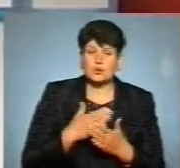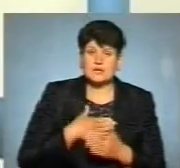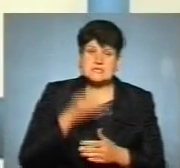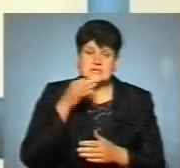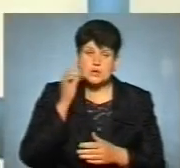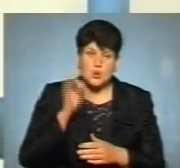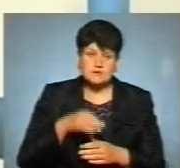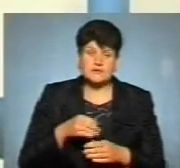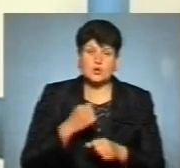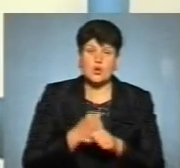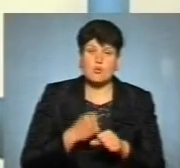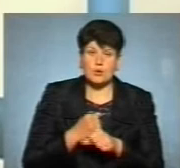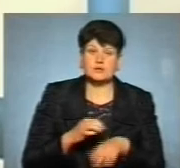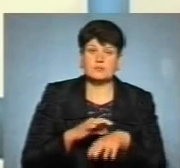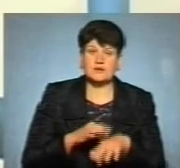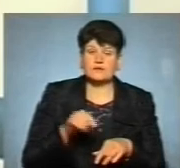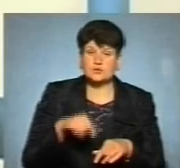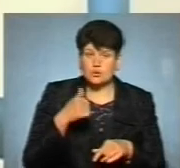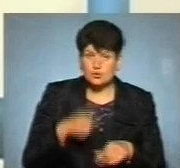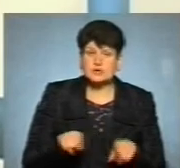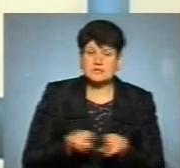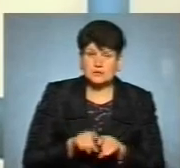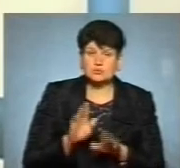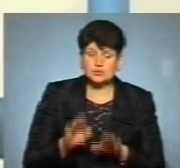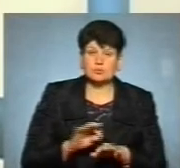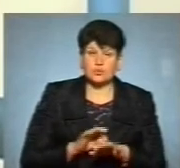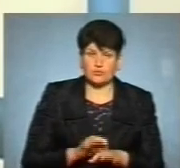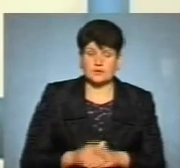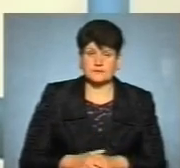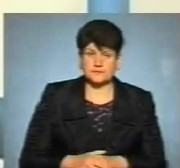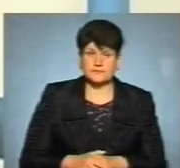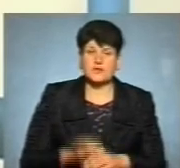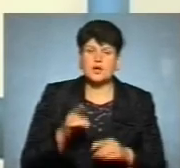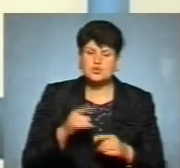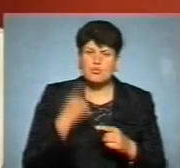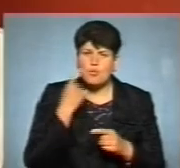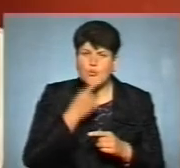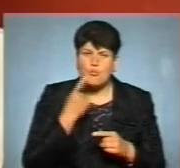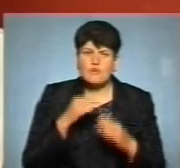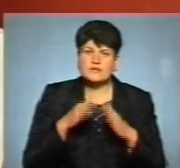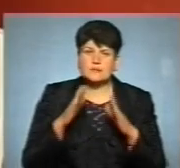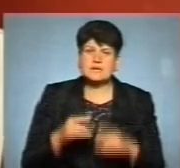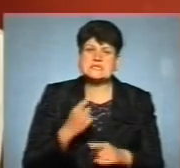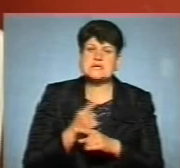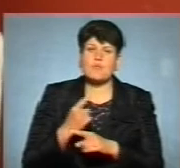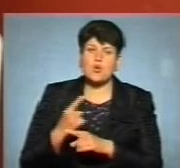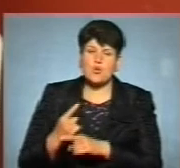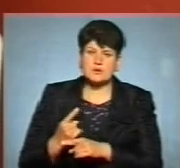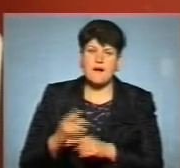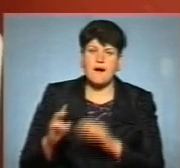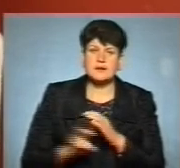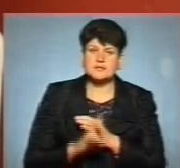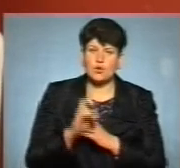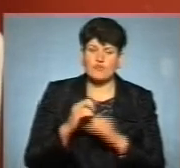по проведенню таких таборів, і сподіваємося, що цього року знову ж таки ми зможемо провести. А чому мовні саме табори заборонені, а церковні